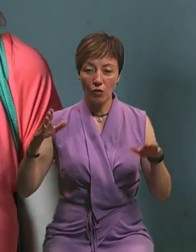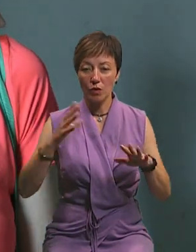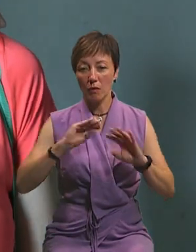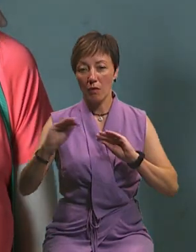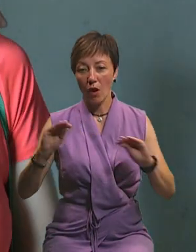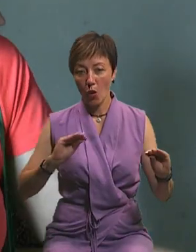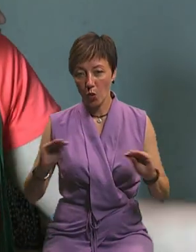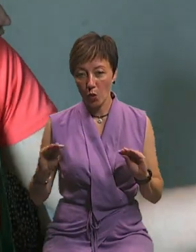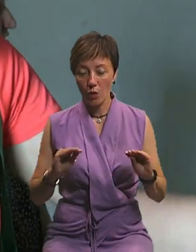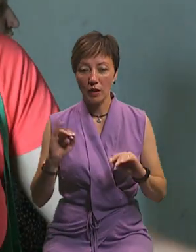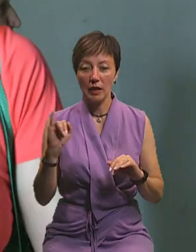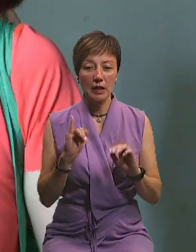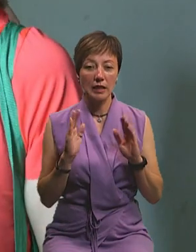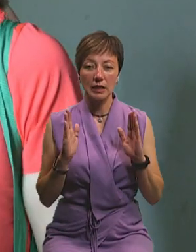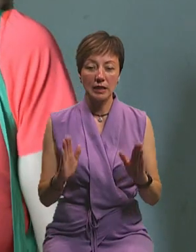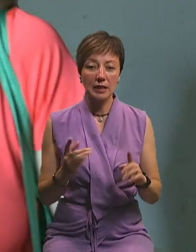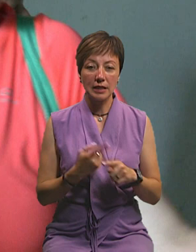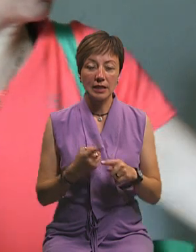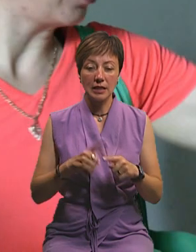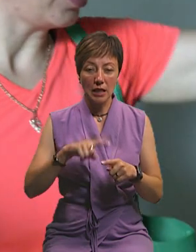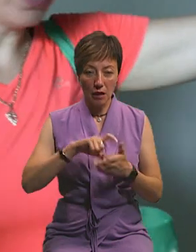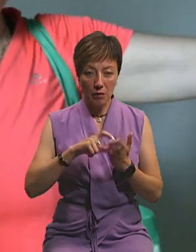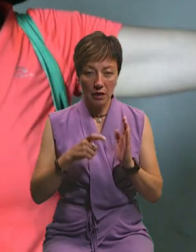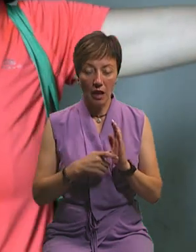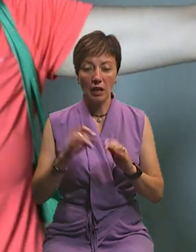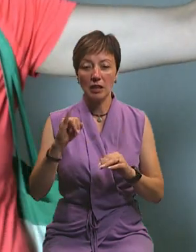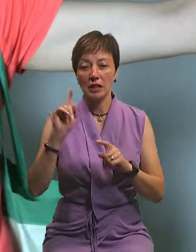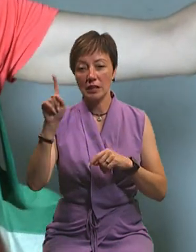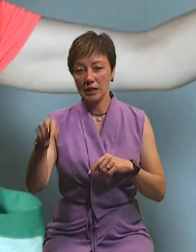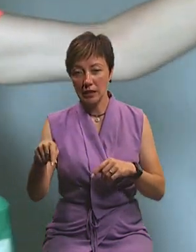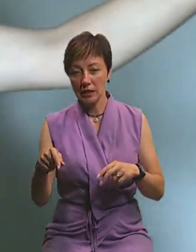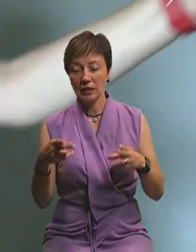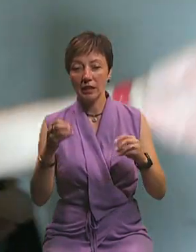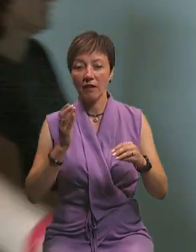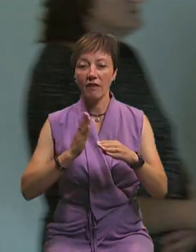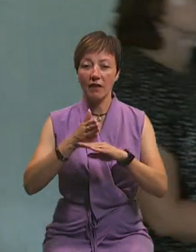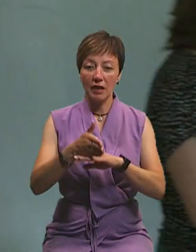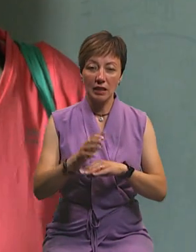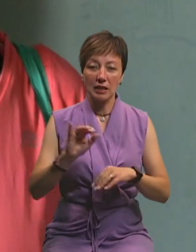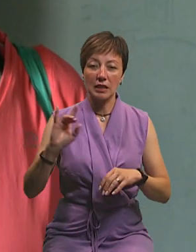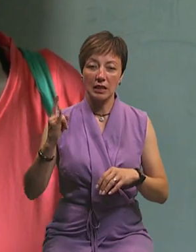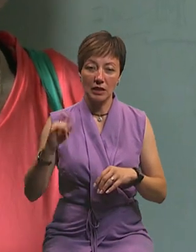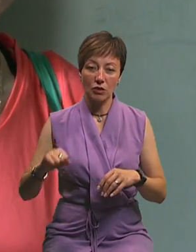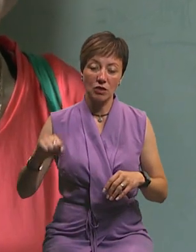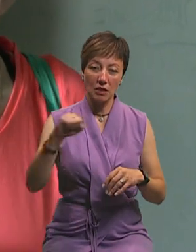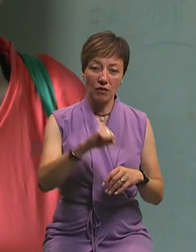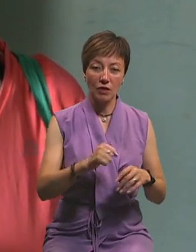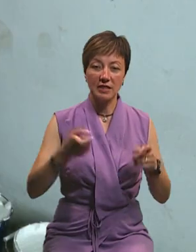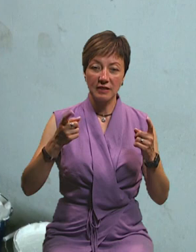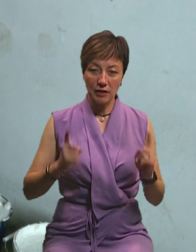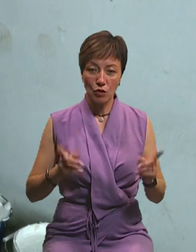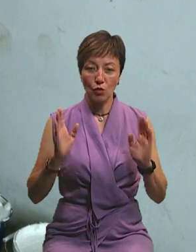його і не тільки ці кімнати а йти де вхід де заводити дитину звісно буду